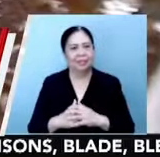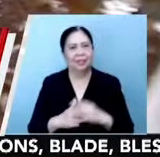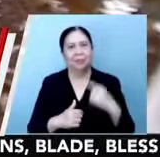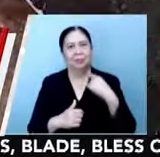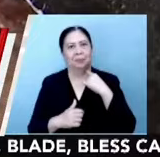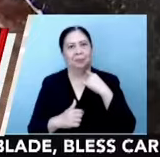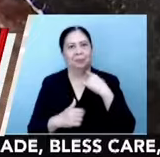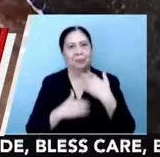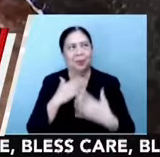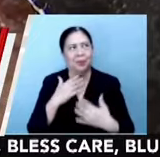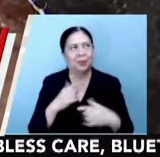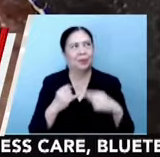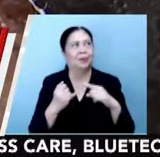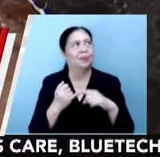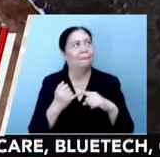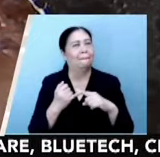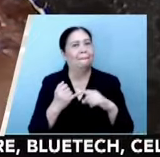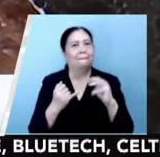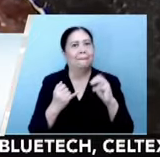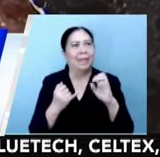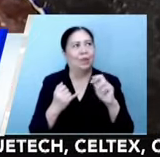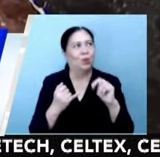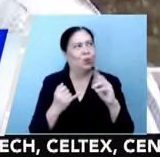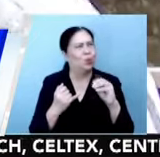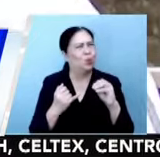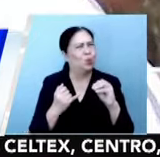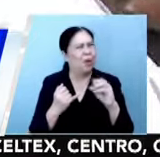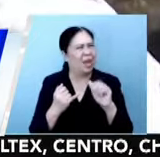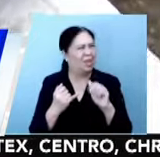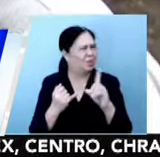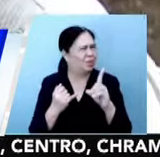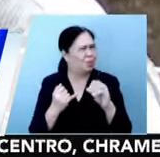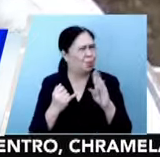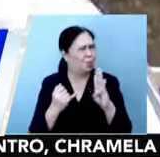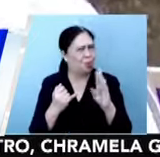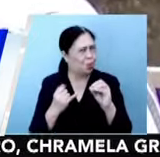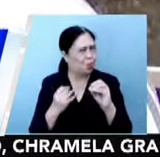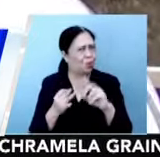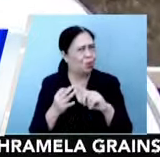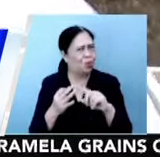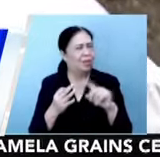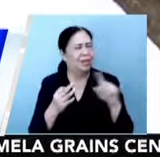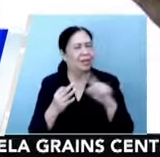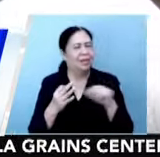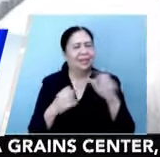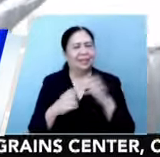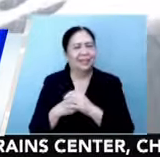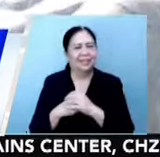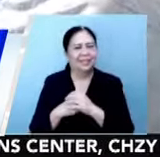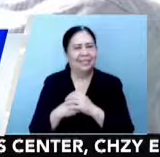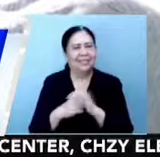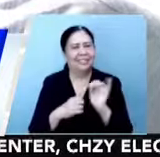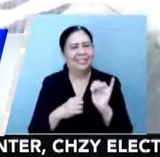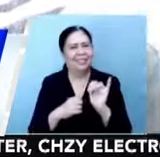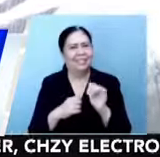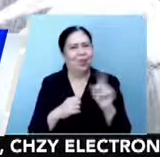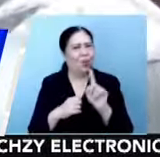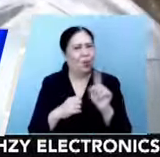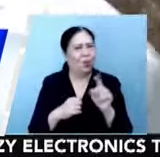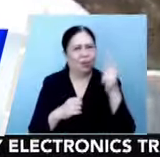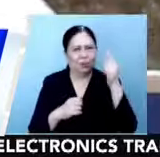menudo, and abogo? Adobo. Adobo, yes. That's yes. Good. Okay, so what do you think of